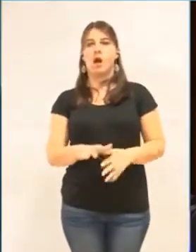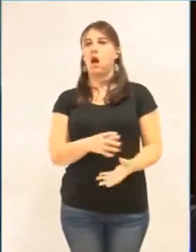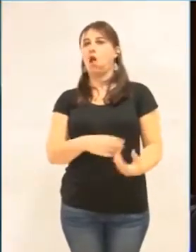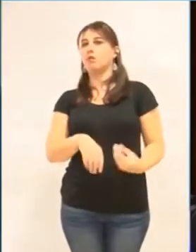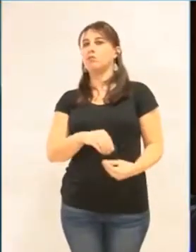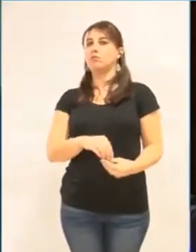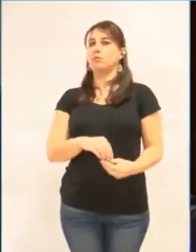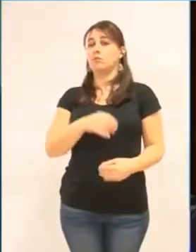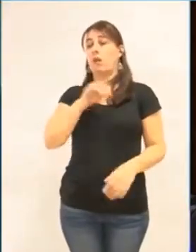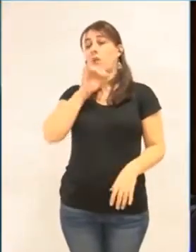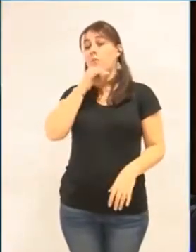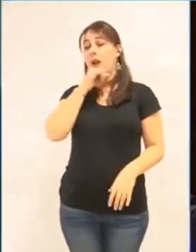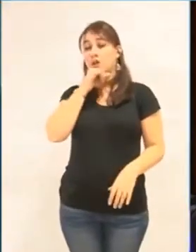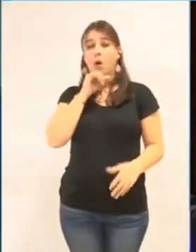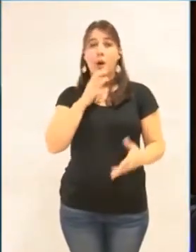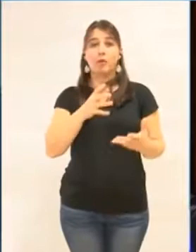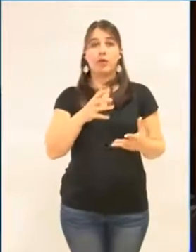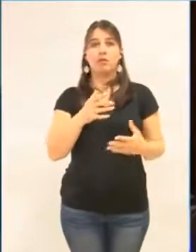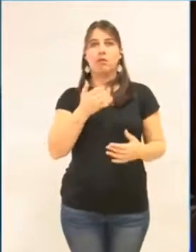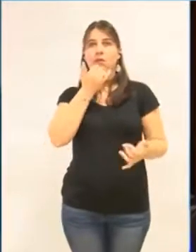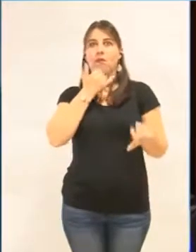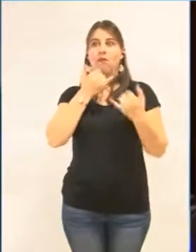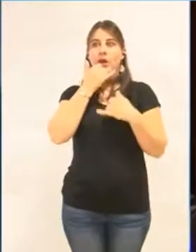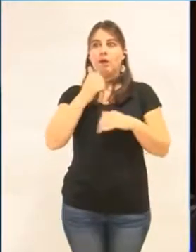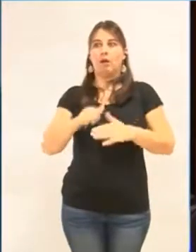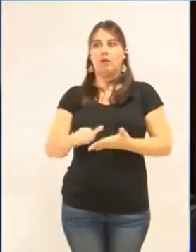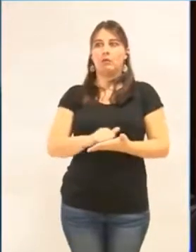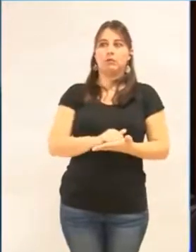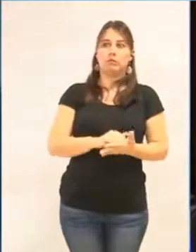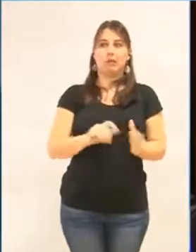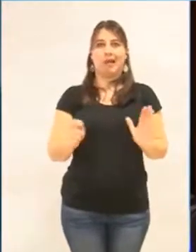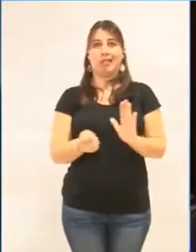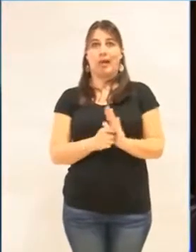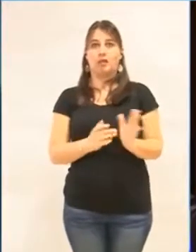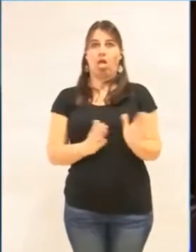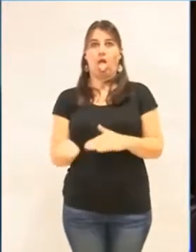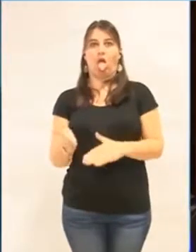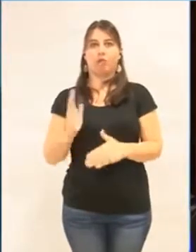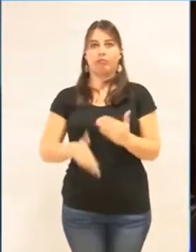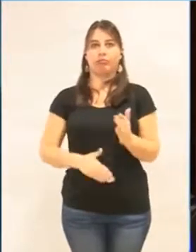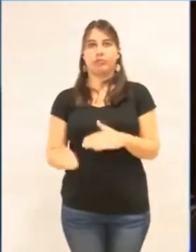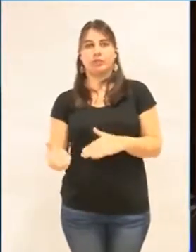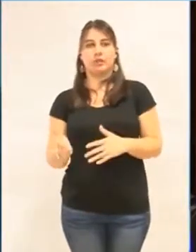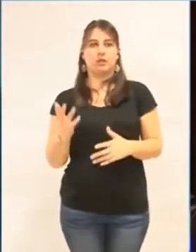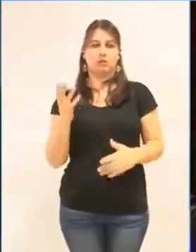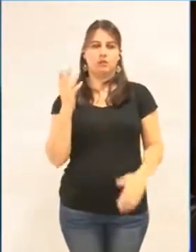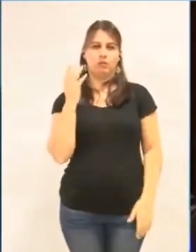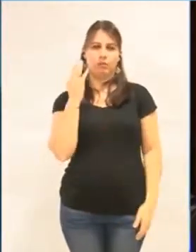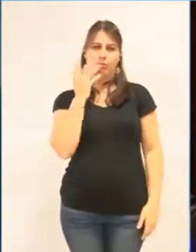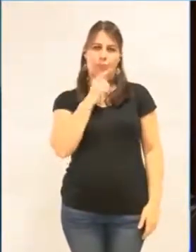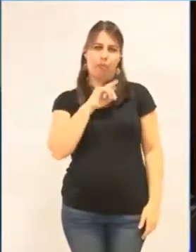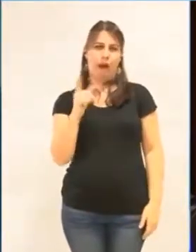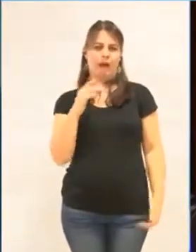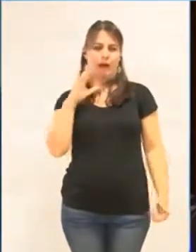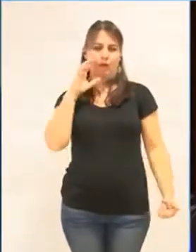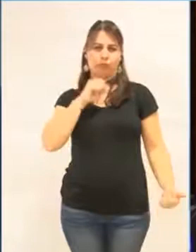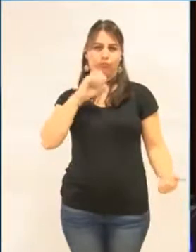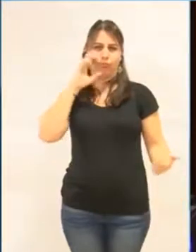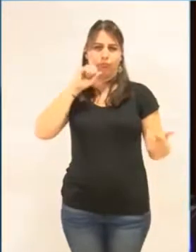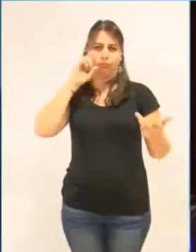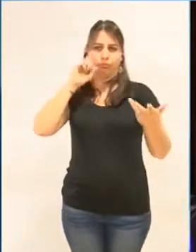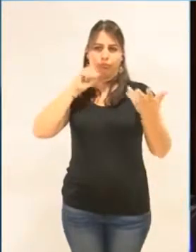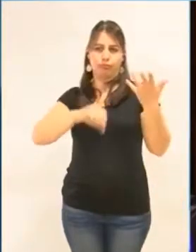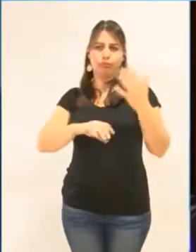dissimuler maladroitement peut-être des erreurs de réception. Tout cela est désagréable. Et pour tout vous